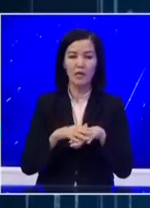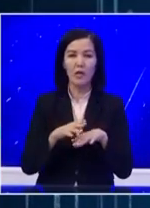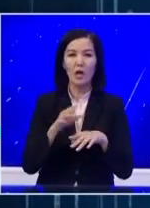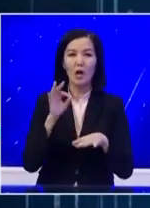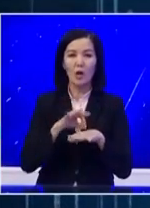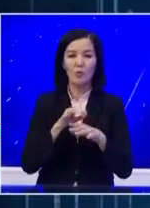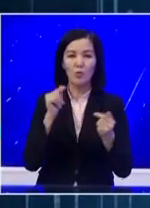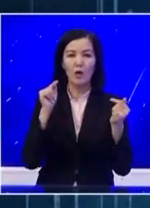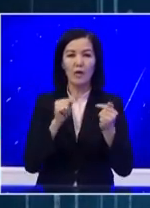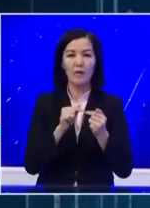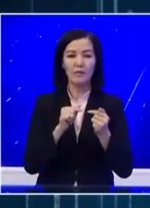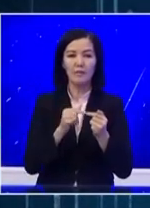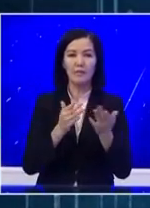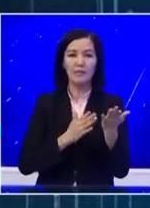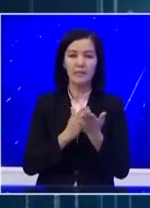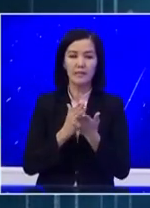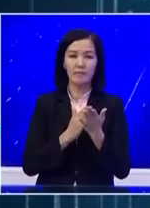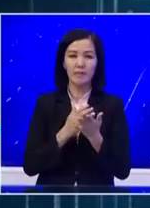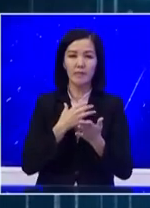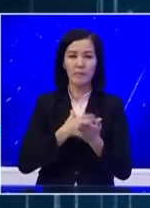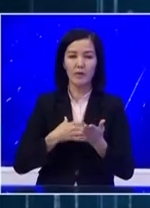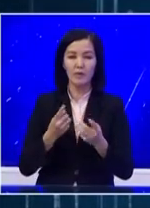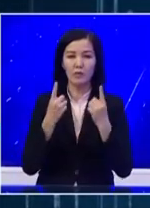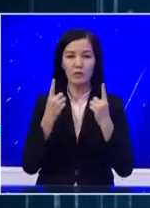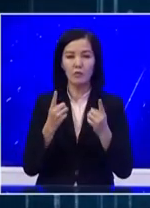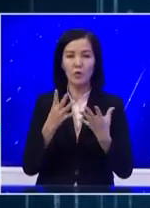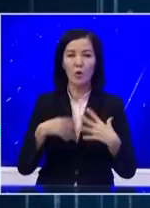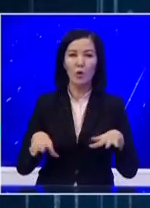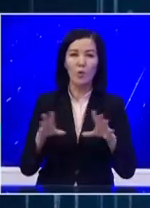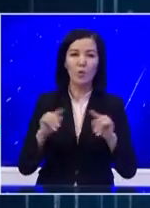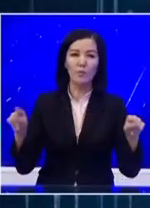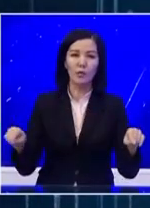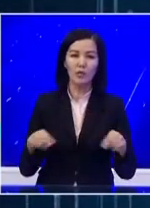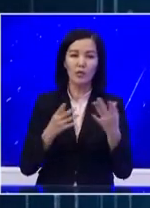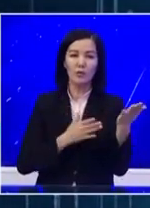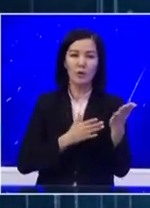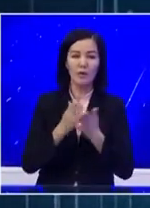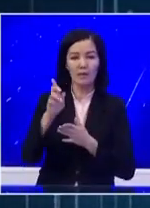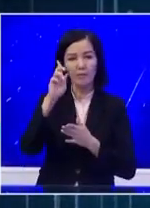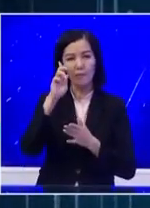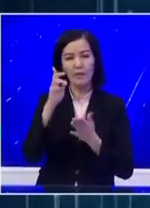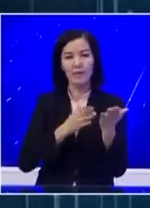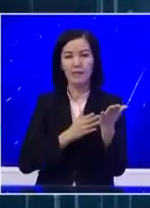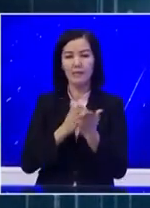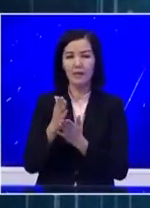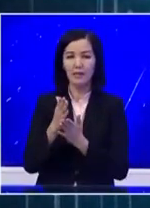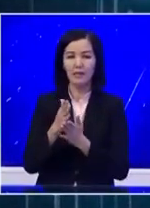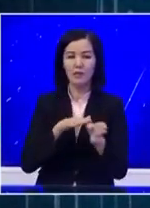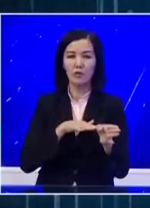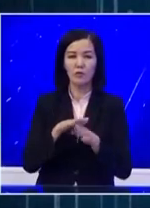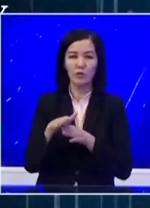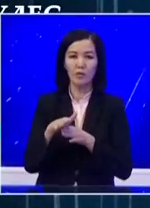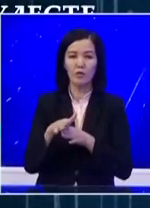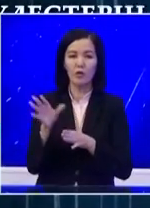қарсы күресте сіздердің қызметтеріңіздің маңызы зор. Қоғамды жаңғыртуға бағытталған мемлекеттік саясатты жүзеге